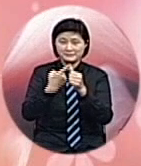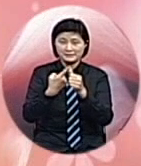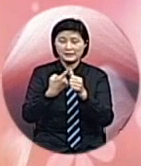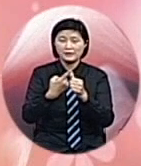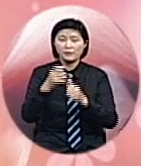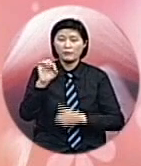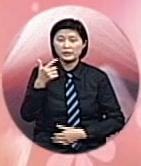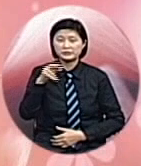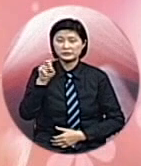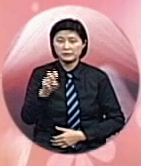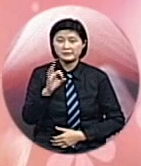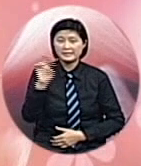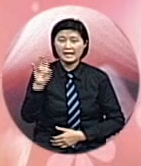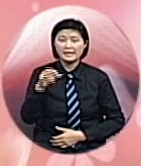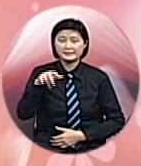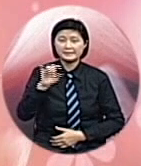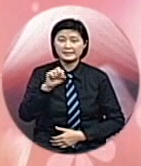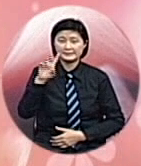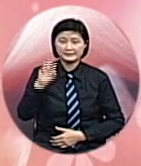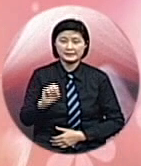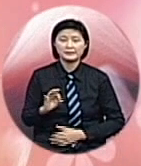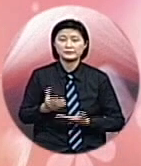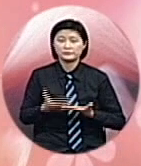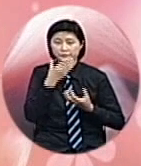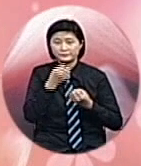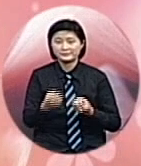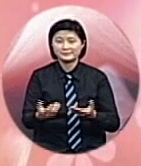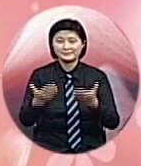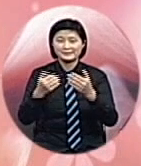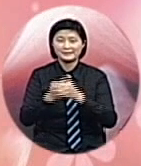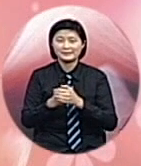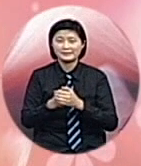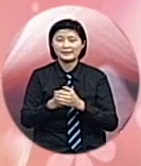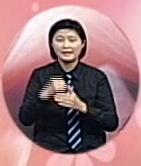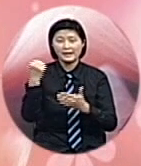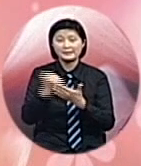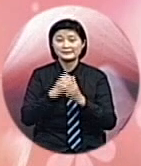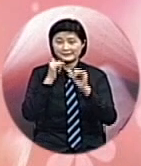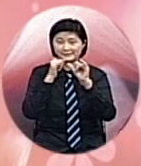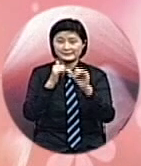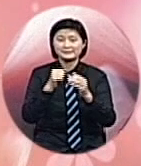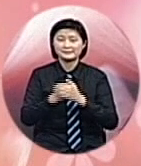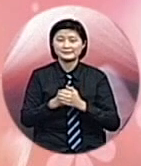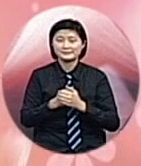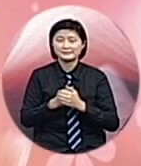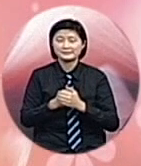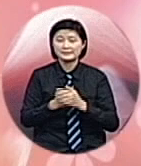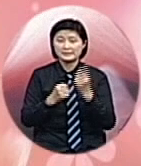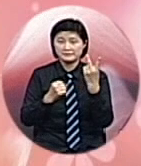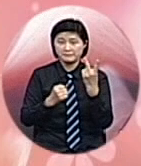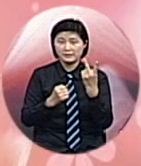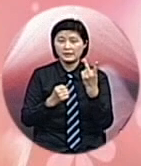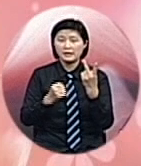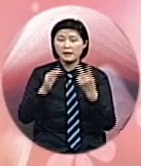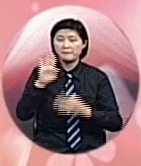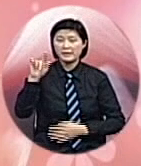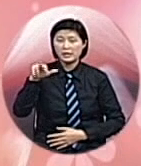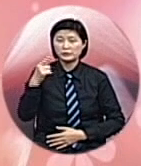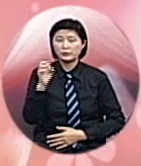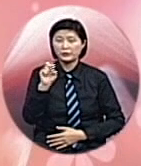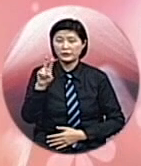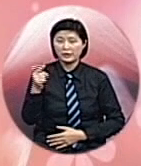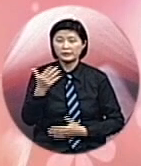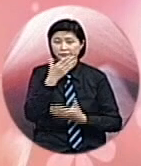11번 원점을 불러주신 양재창님 축하합니다. 네, 계속해서 오늘의 아차상입니다. 아차상 참가번호 2번